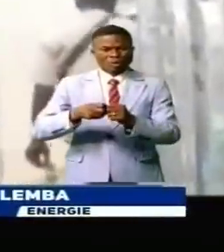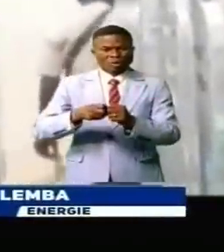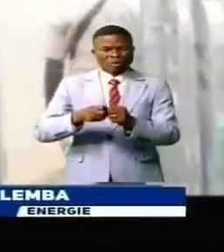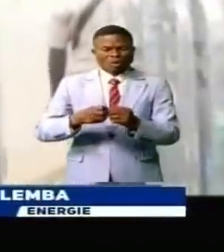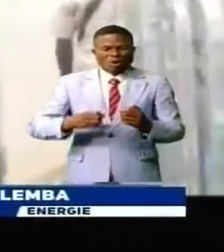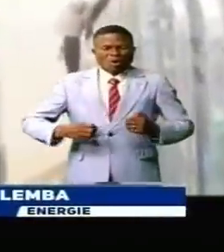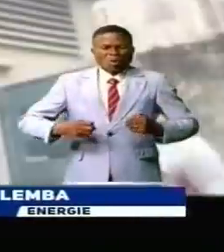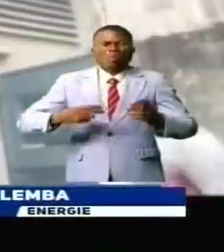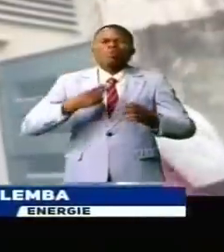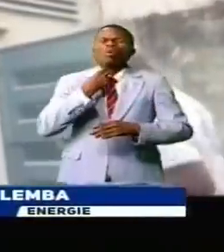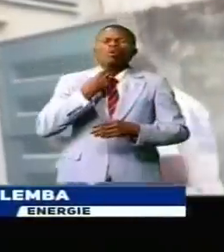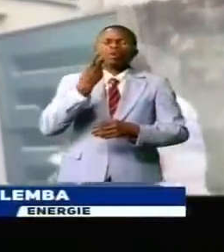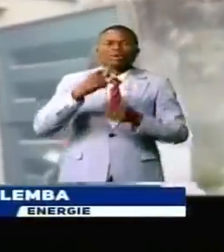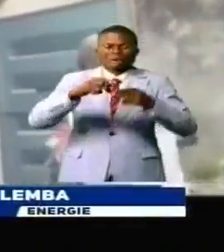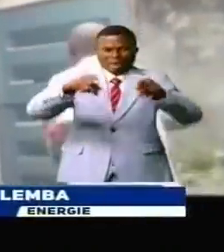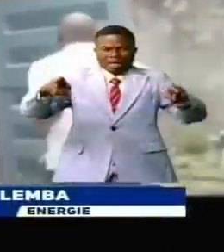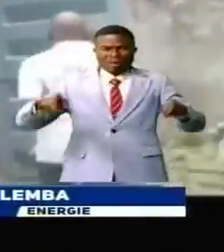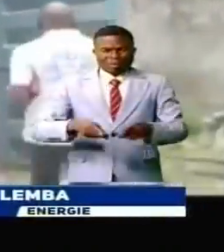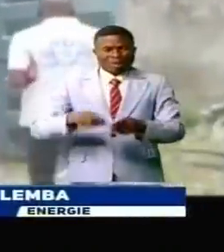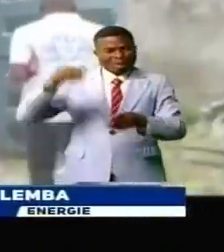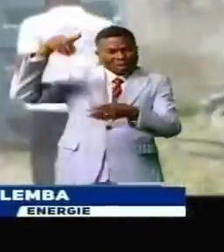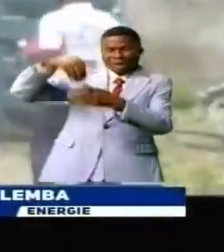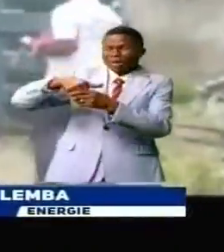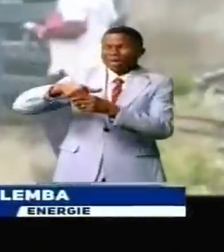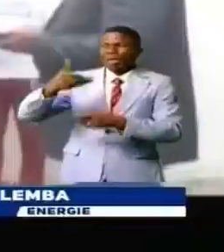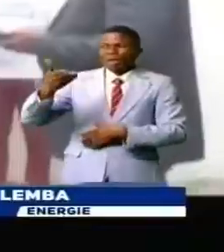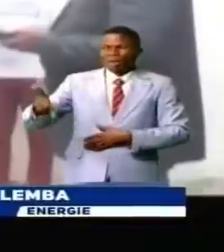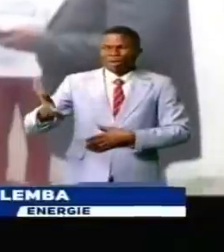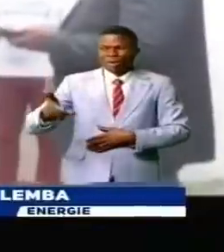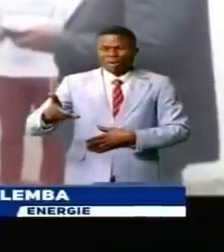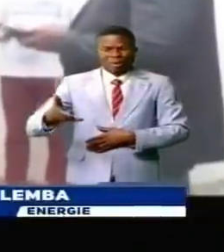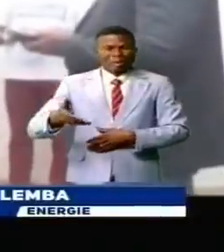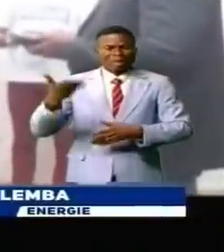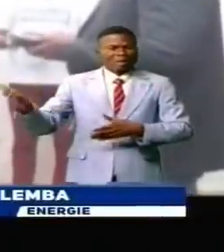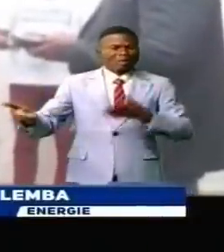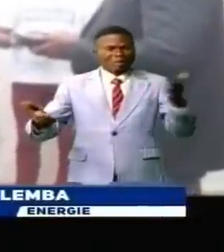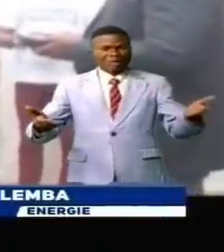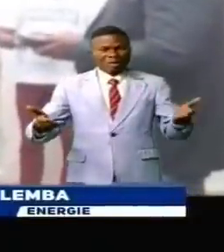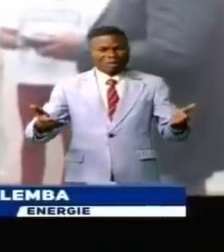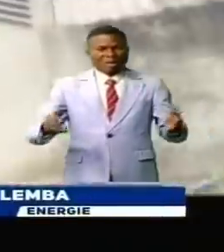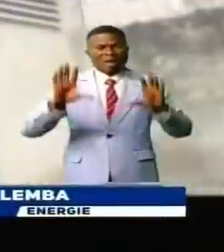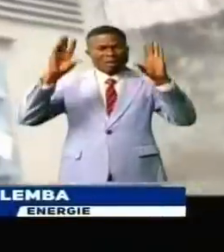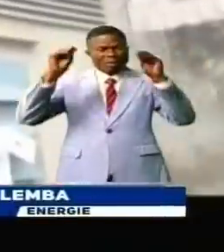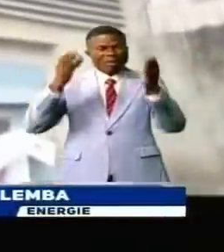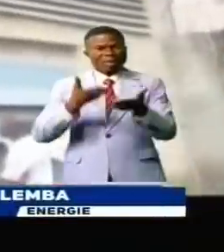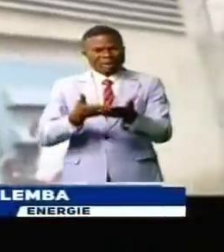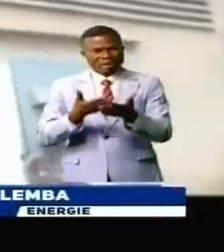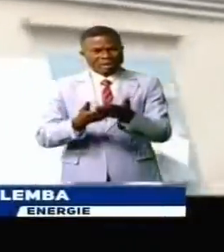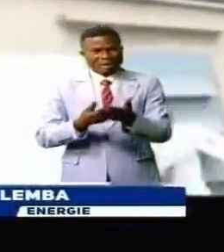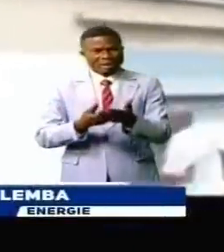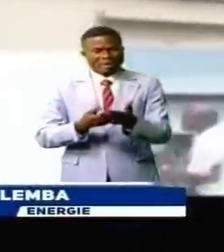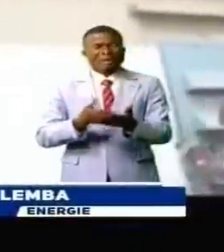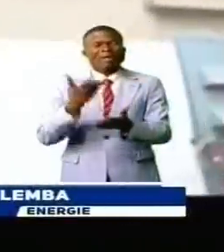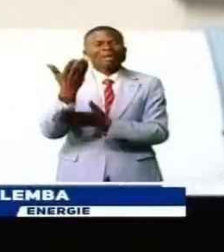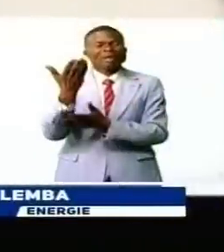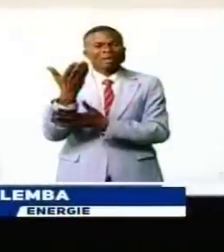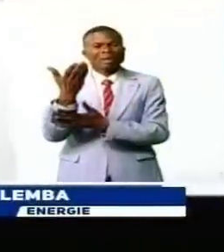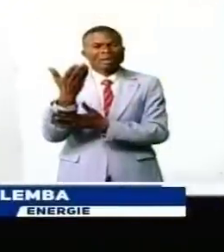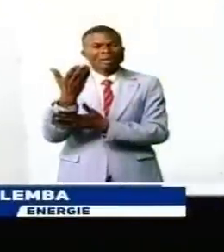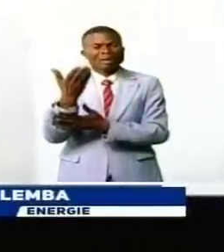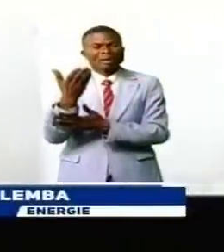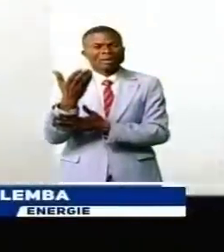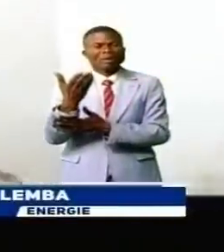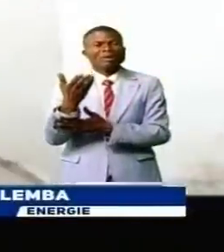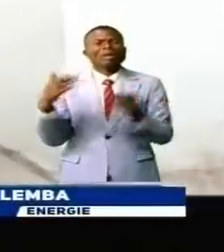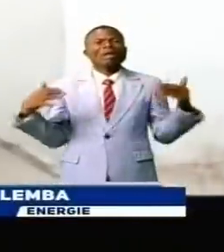deux parcelles, une autre à l'intérieur d'une propriété, de part et d'autre, des magasins. C'est à se demander si la peur habite